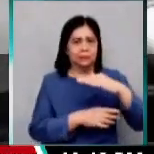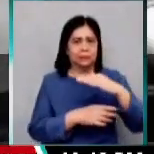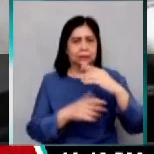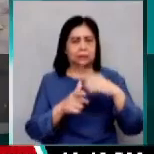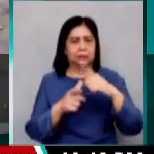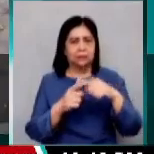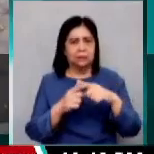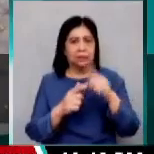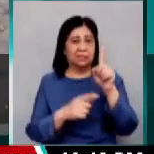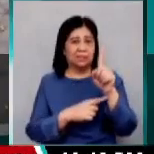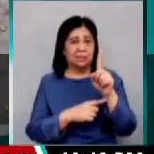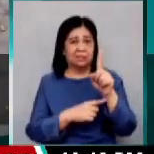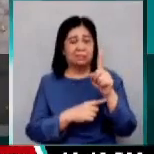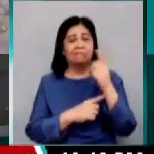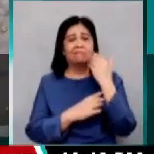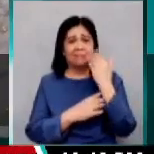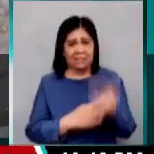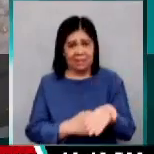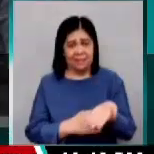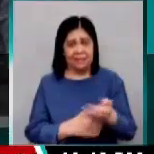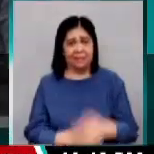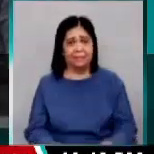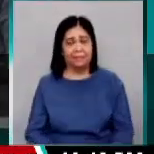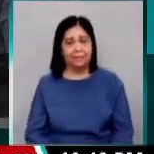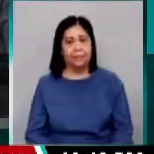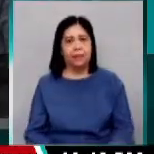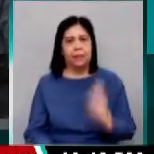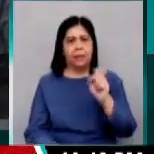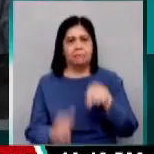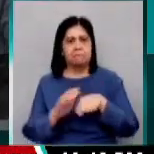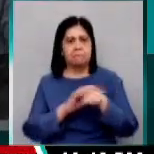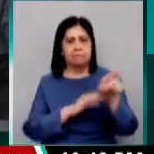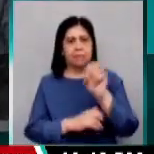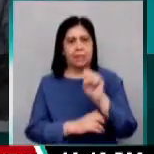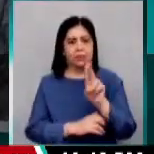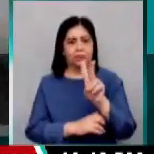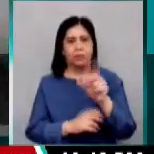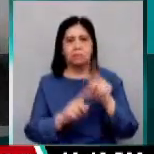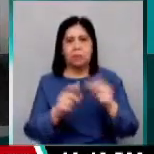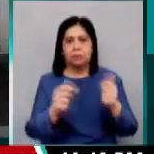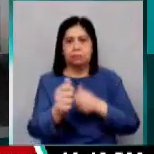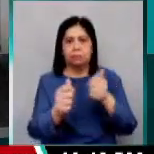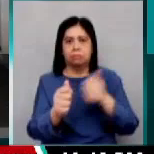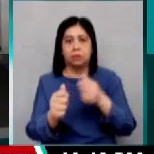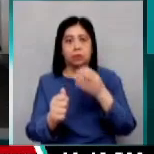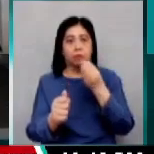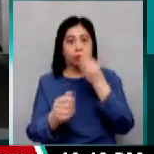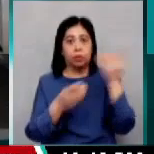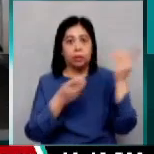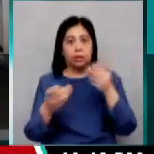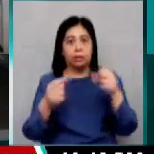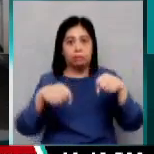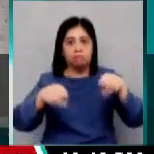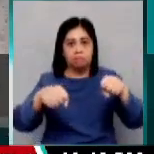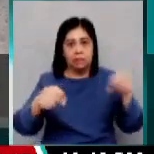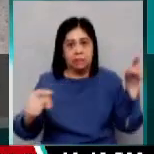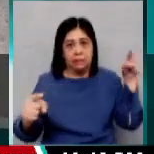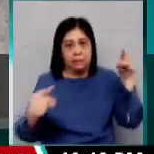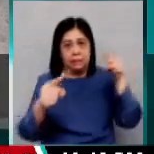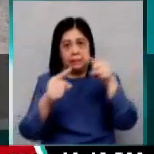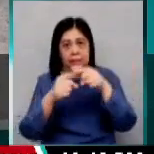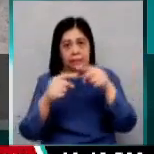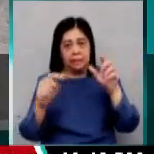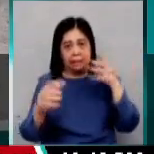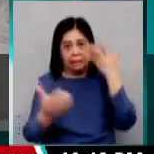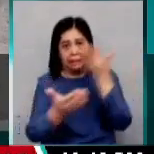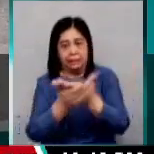kanila ang namatay. Mm-hmm. Agad tumakas ang SUV pero hinabol ng isang food delivery rider hanggang magpang-abot sa isang